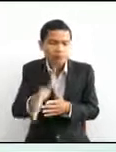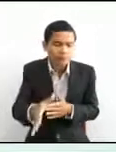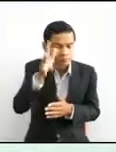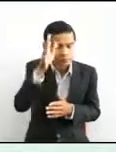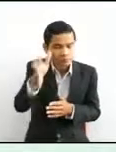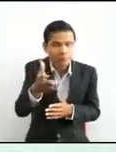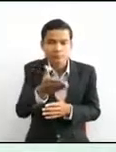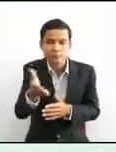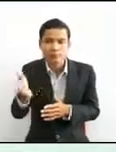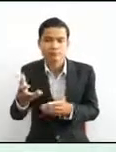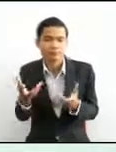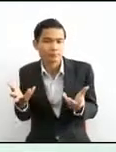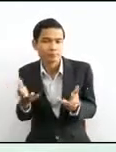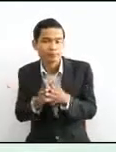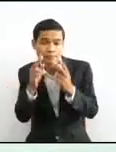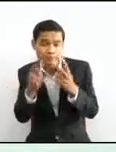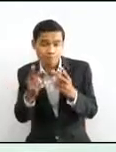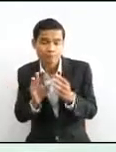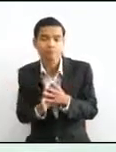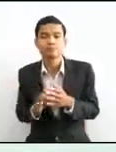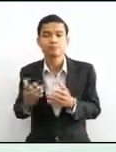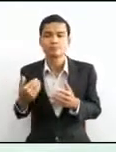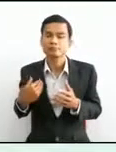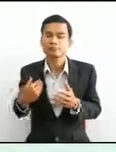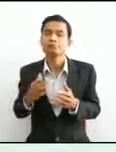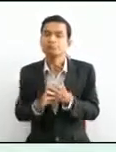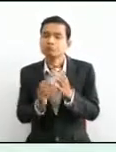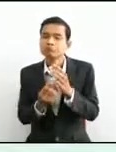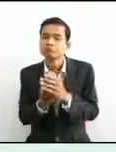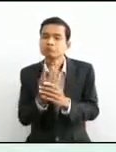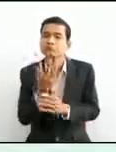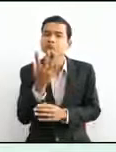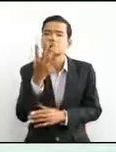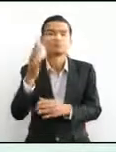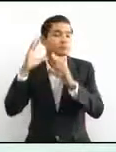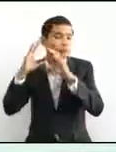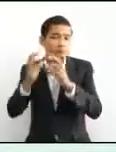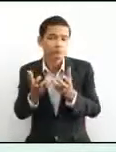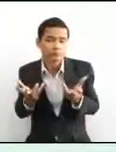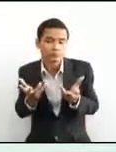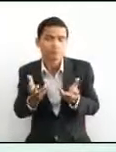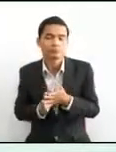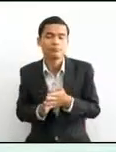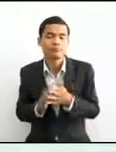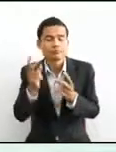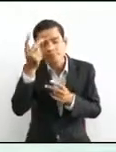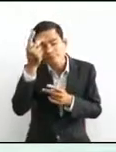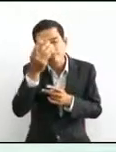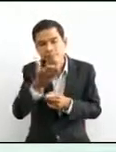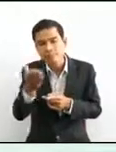dương á con. Chà thật lọc khơi. Ta kia. Ờ, cái đâm đâm đông mà tự cốn. Chà, con kịch